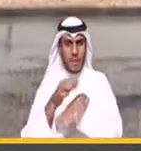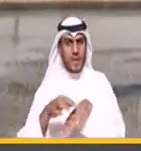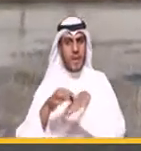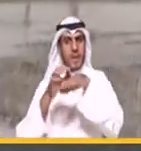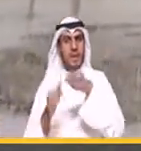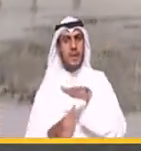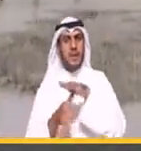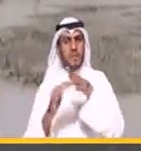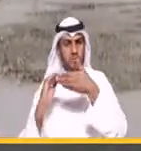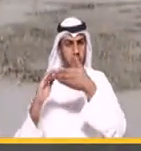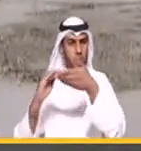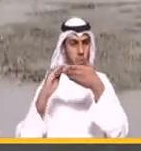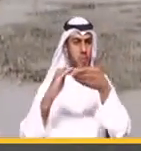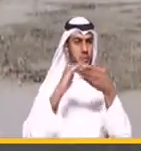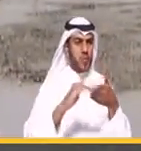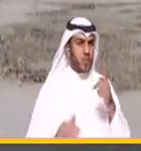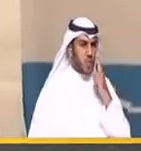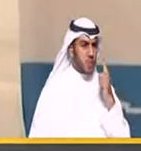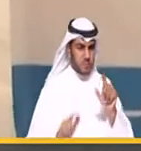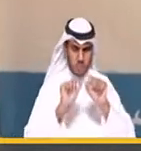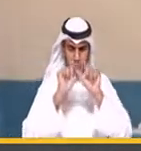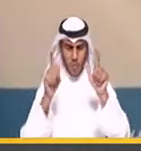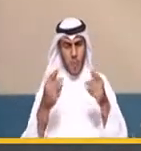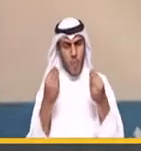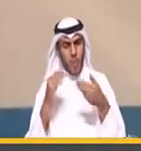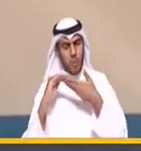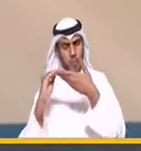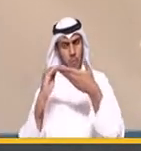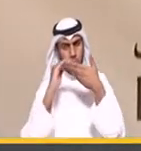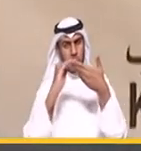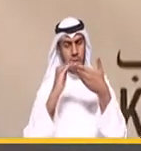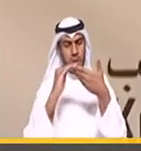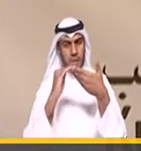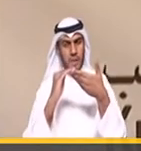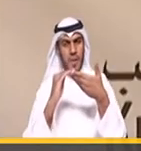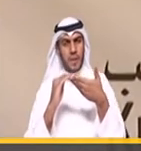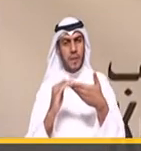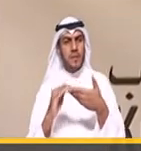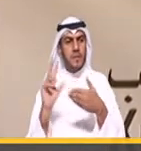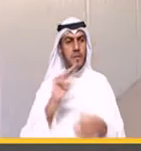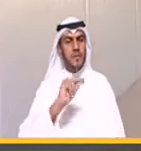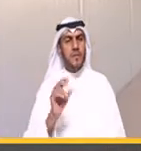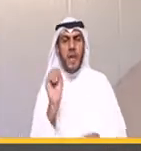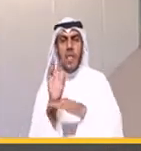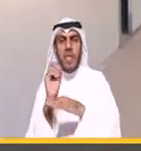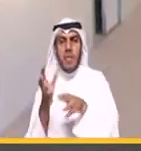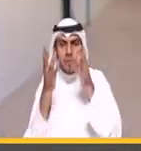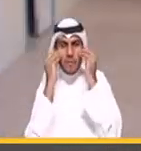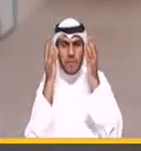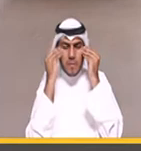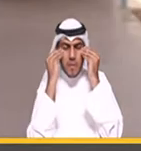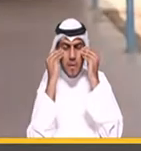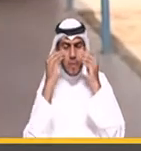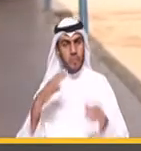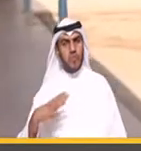تجاه اللاجئين السوريين بكافه القطاعات وفي مقدمتها التعليم الذي اول اه